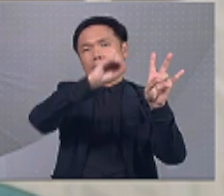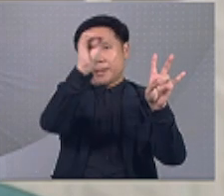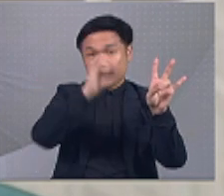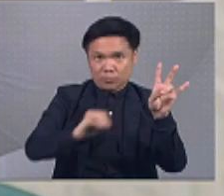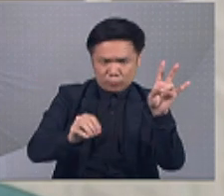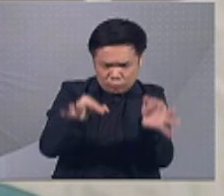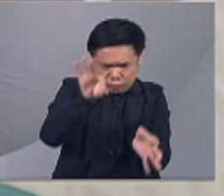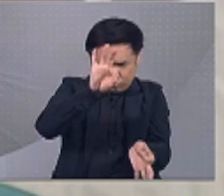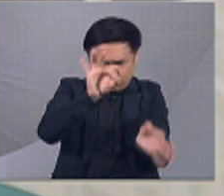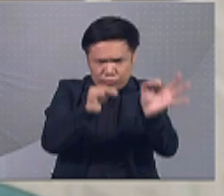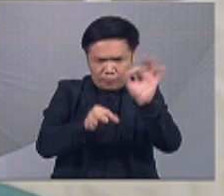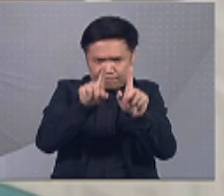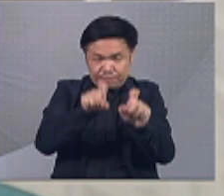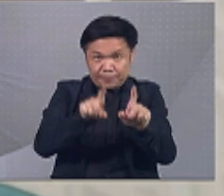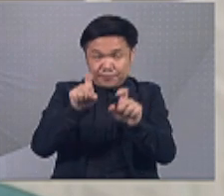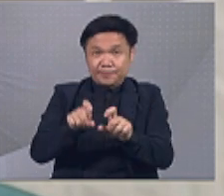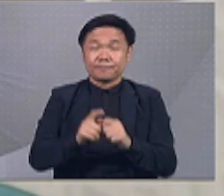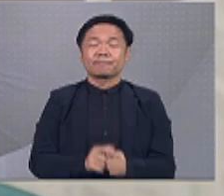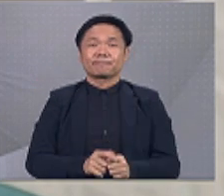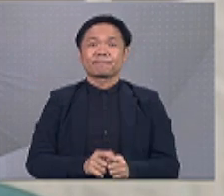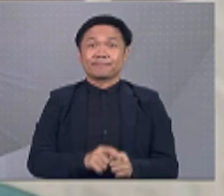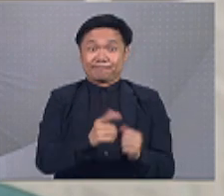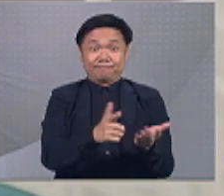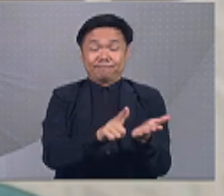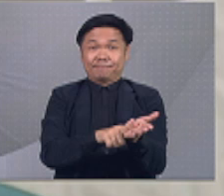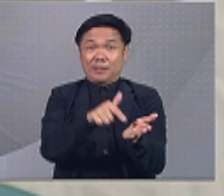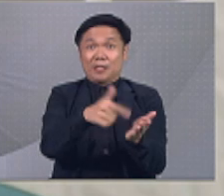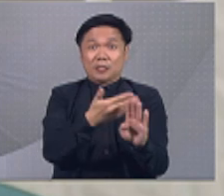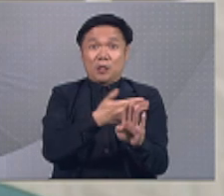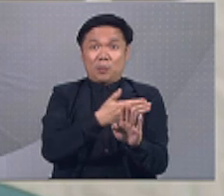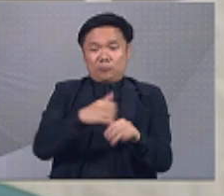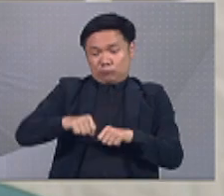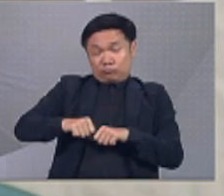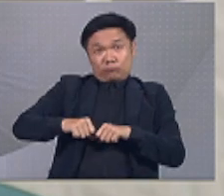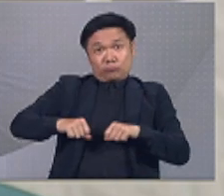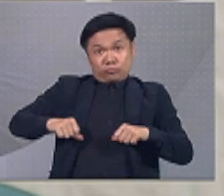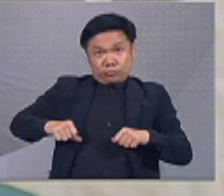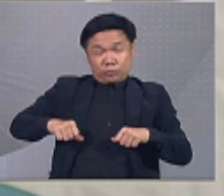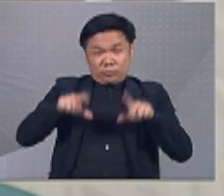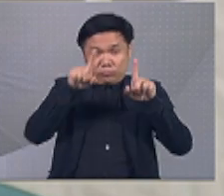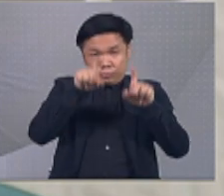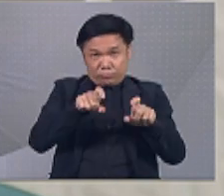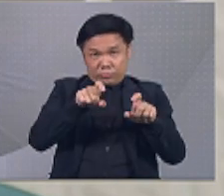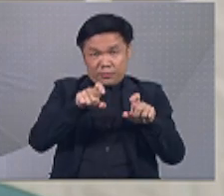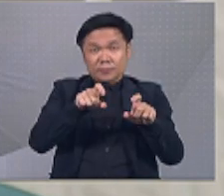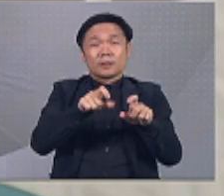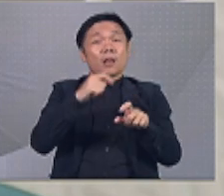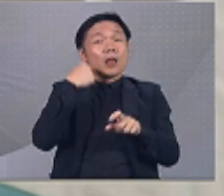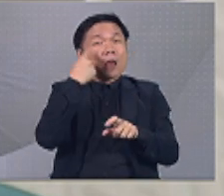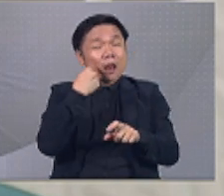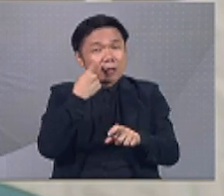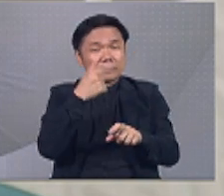belum keren laporan sampel dan ujian untuk sakit sebelum pembedahan yaitu free of testing adalah seramai